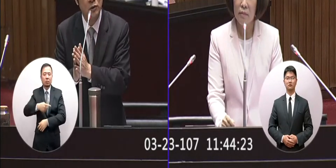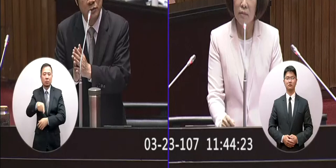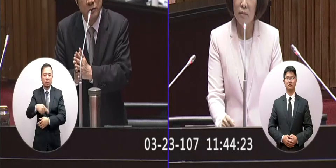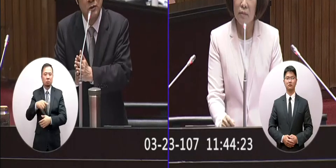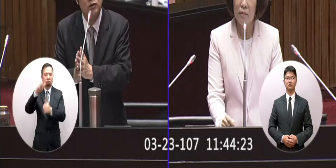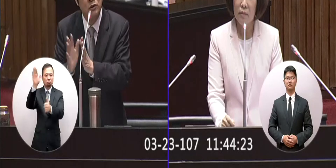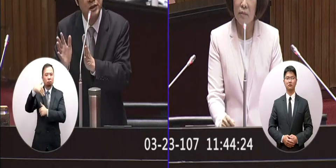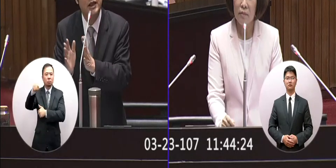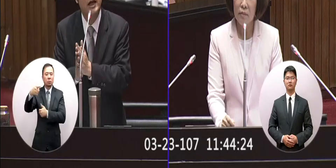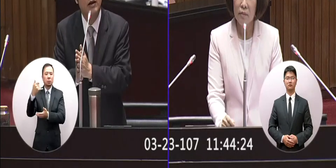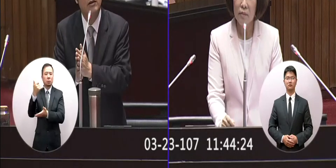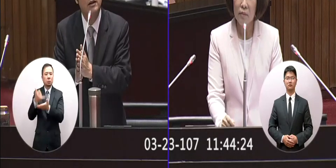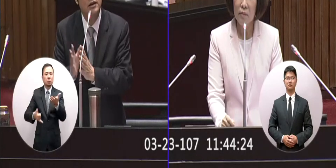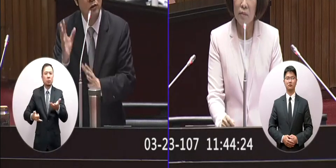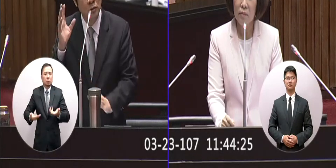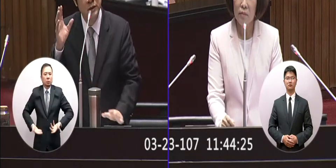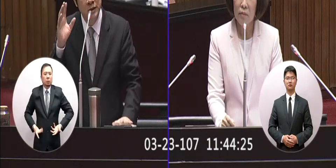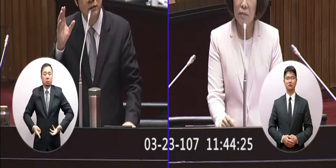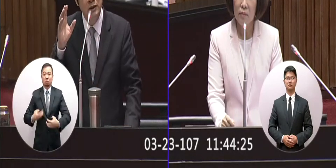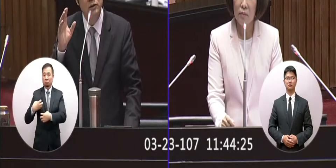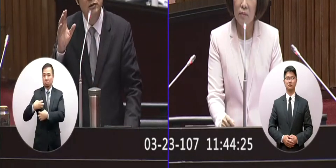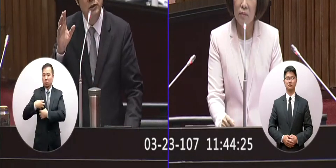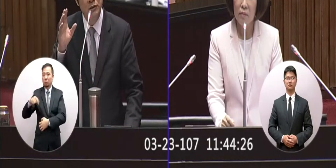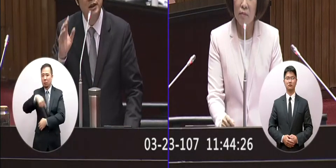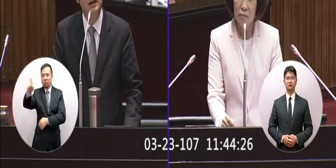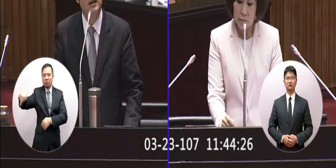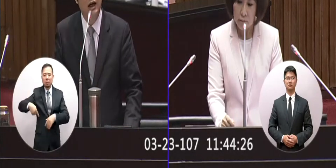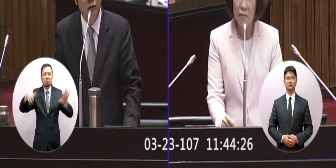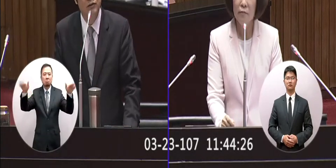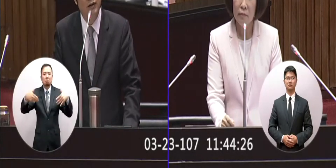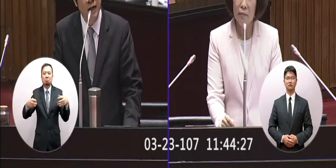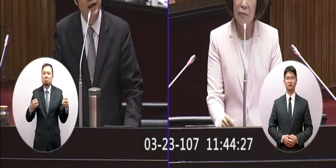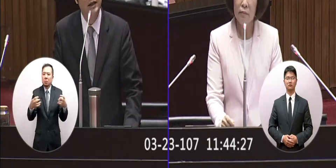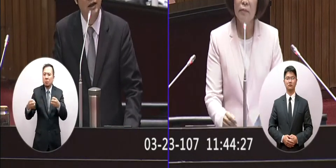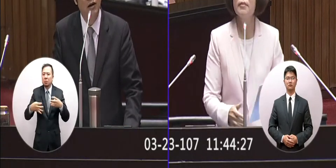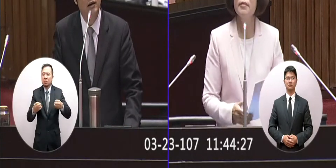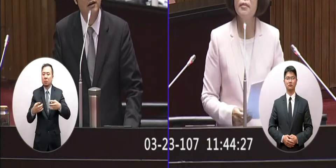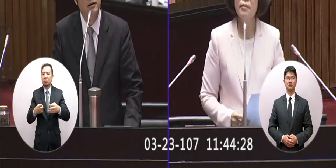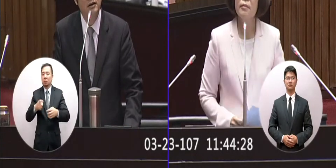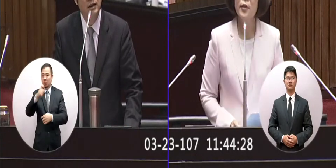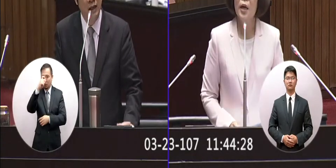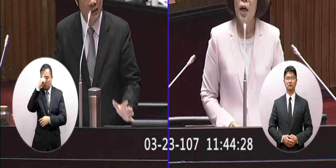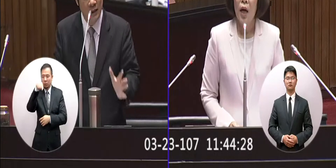袍在沟通协调，我们希望能够有一个好的方案，